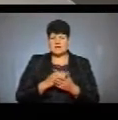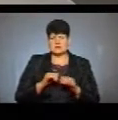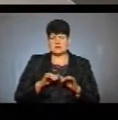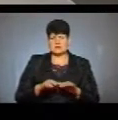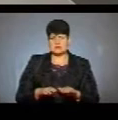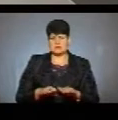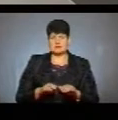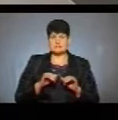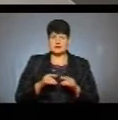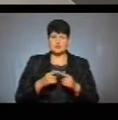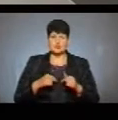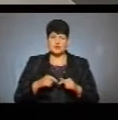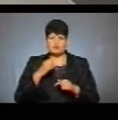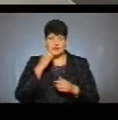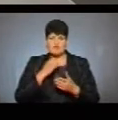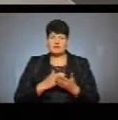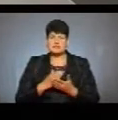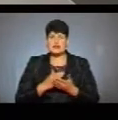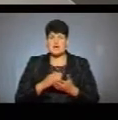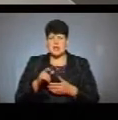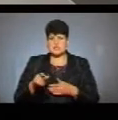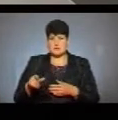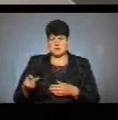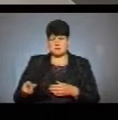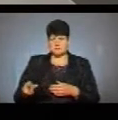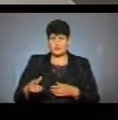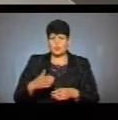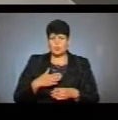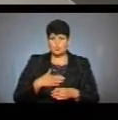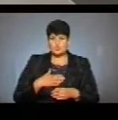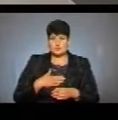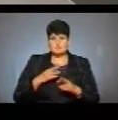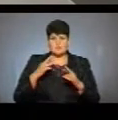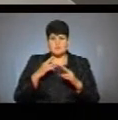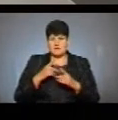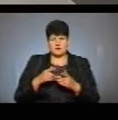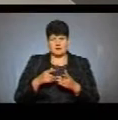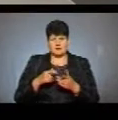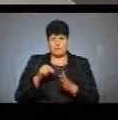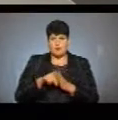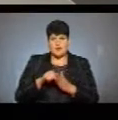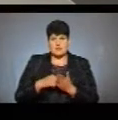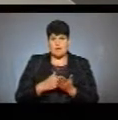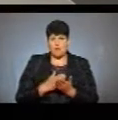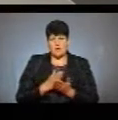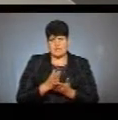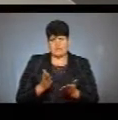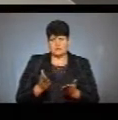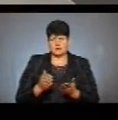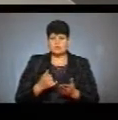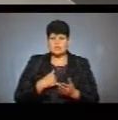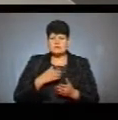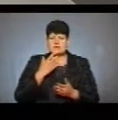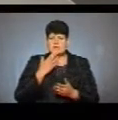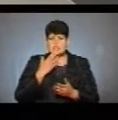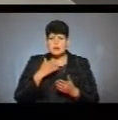Захід організований ветеранами, так. В нас викривлене поняття політики, а в нас нація